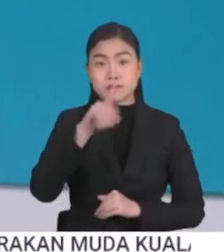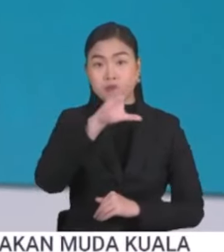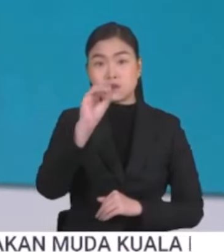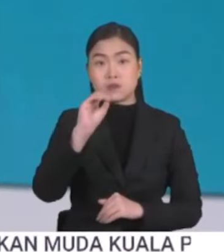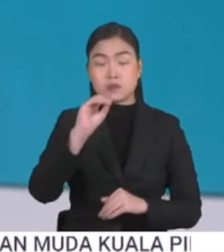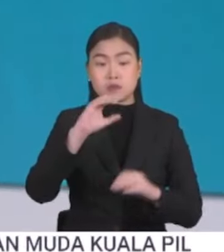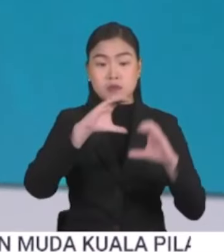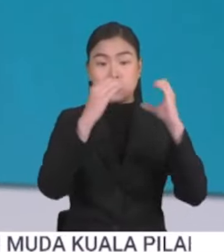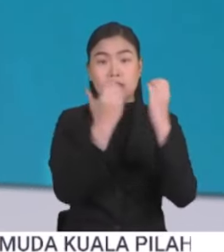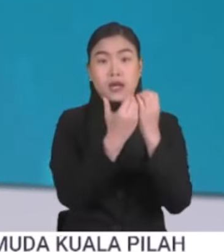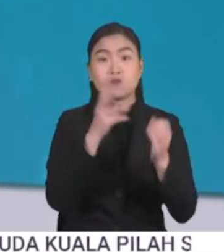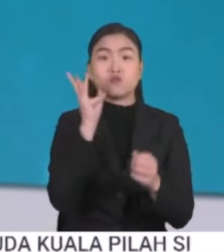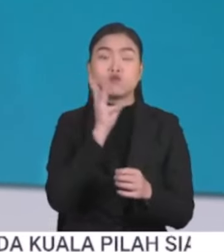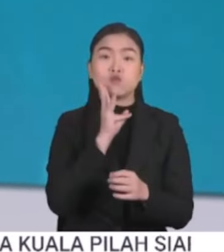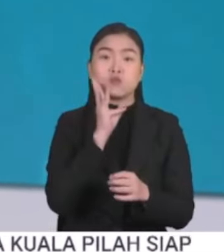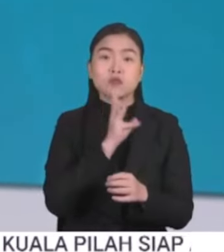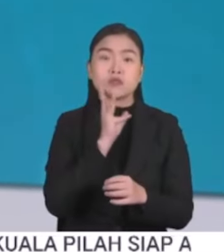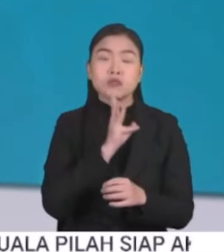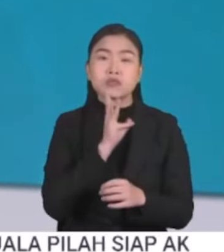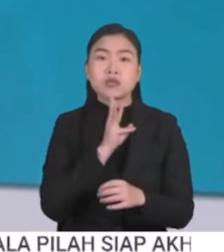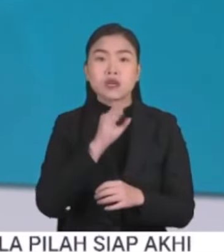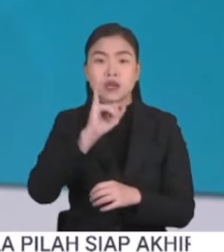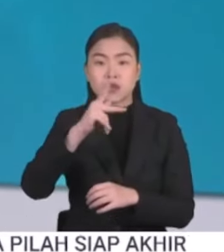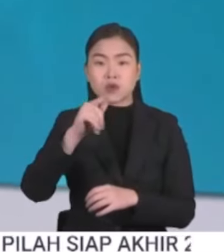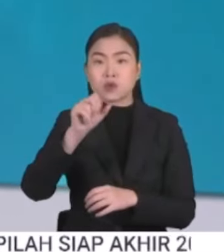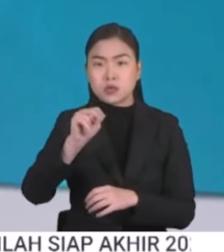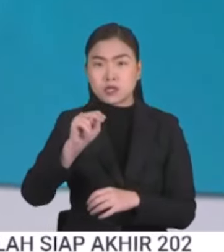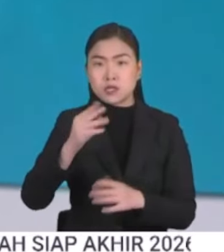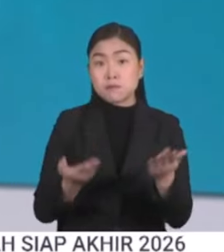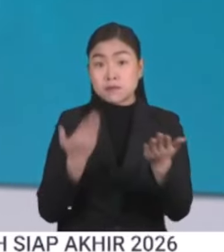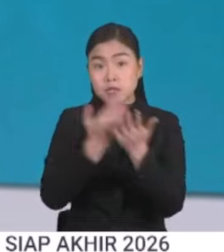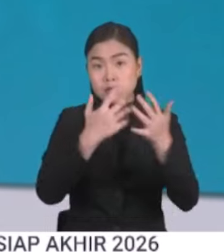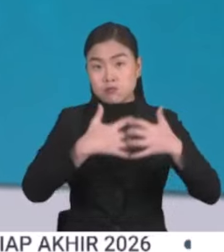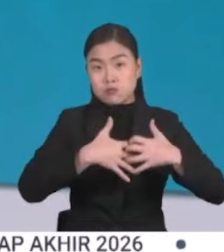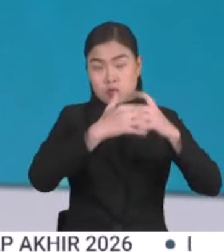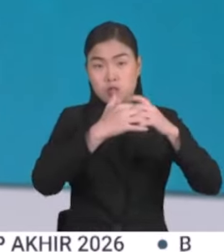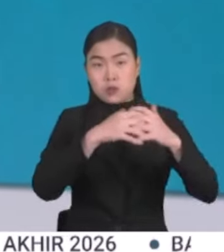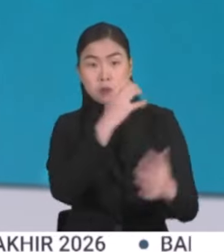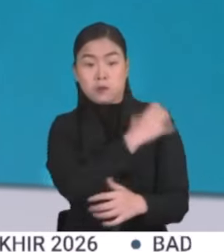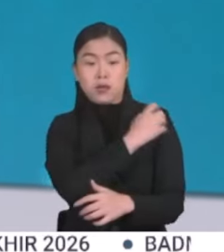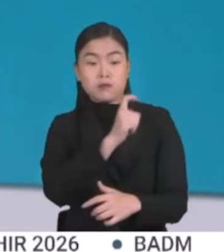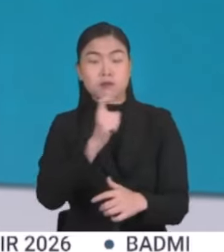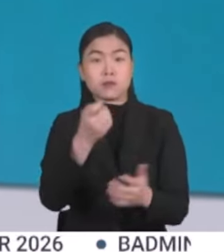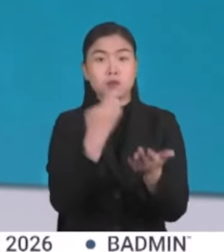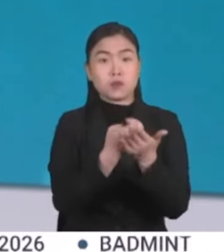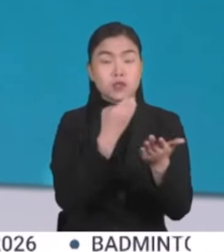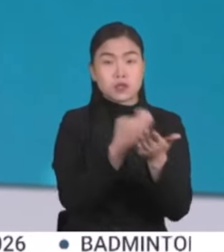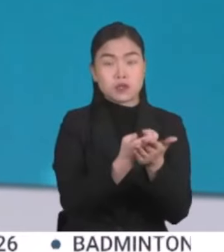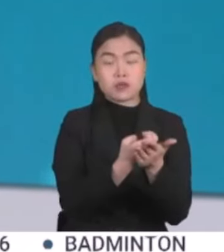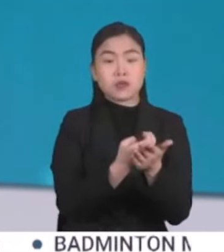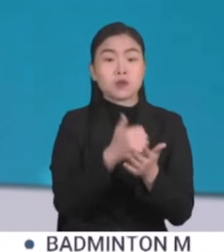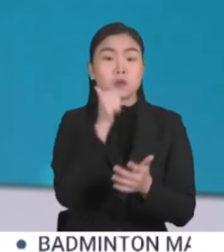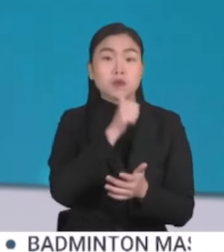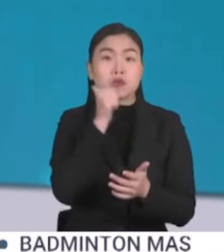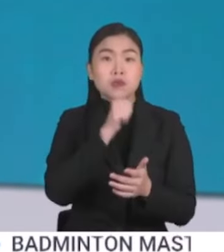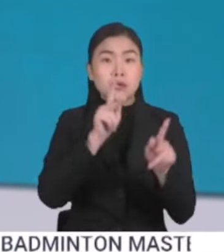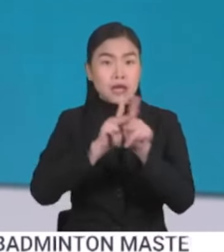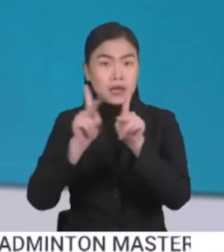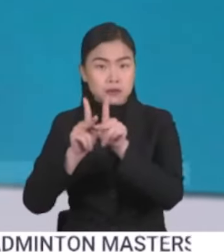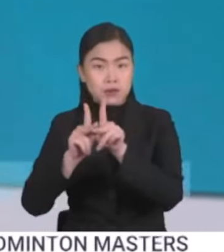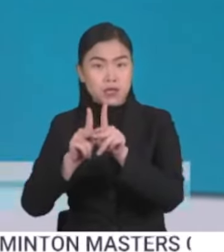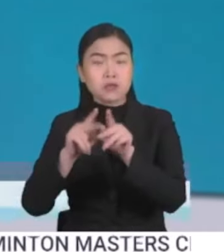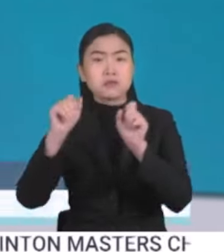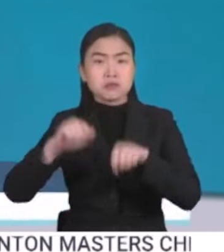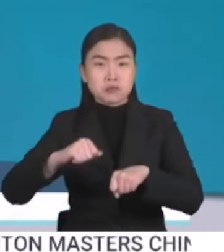Sebuah koperasi kelab wanita ikon dicadang ditubuhkan bagi memperkasa ekonomi wanita luar bandar. Menerusinya, ia